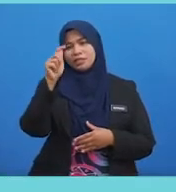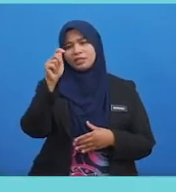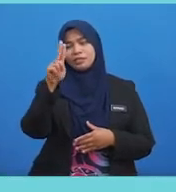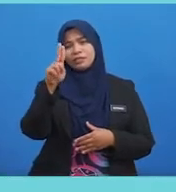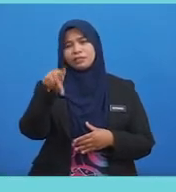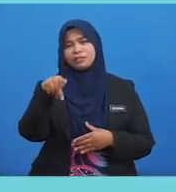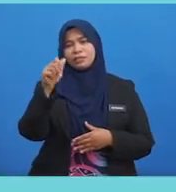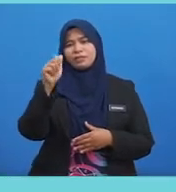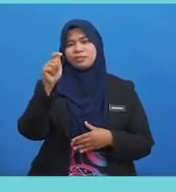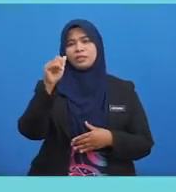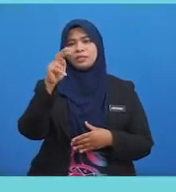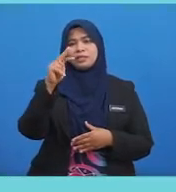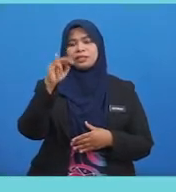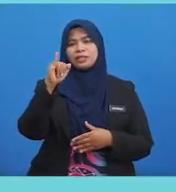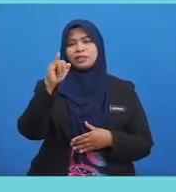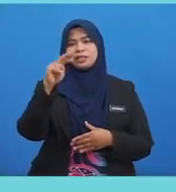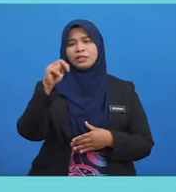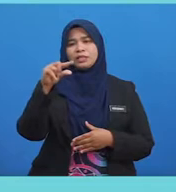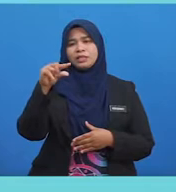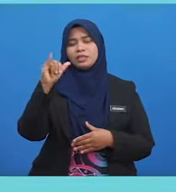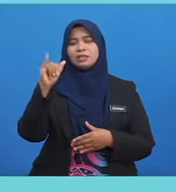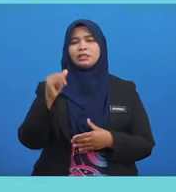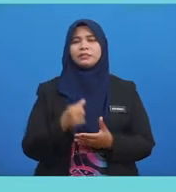Abang Haji Abdillah.